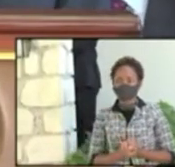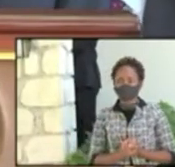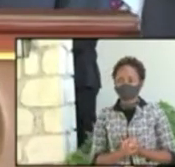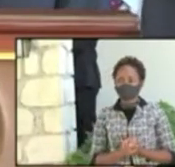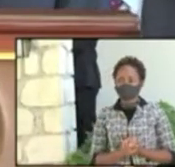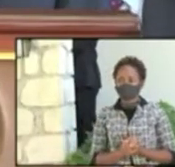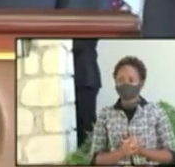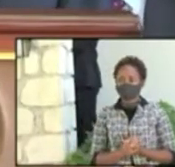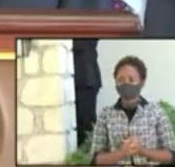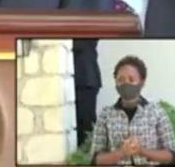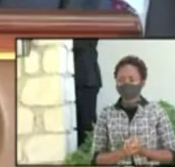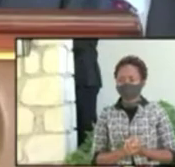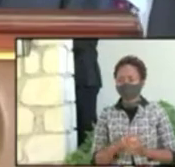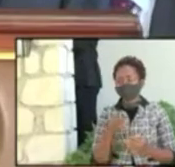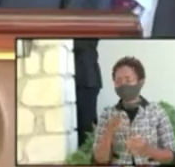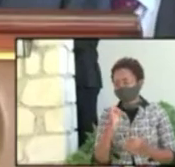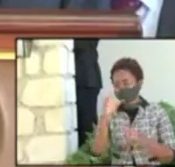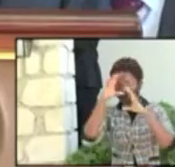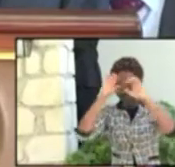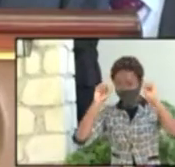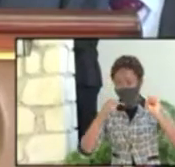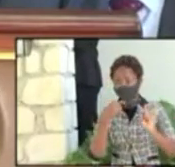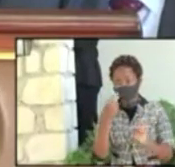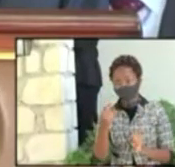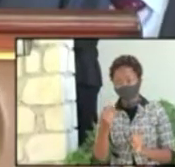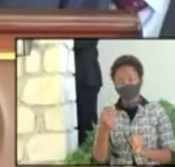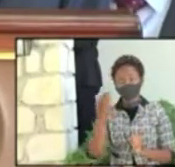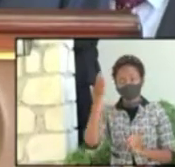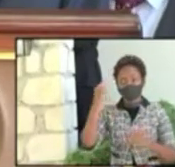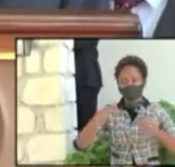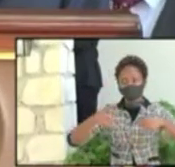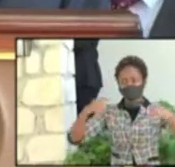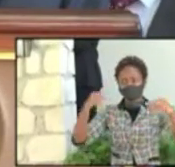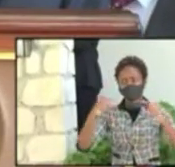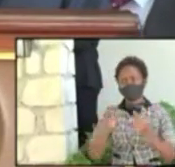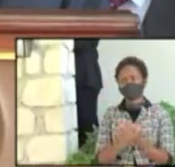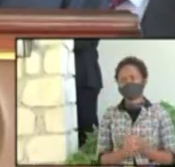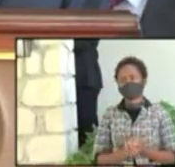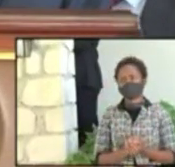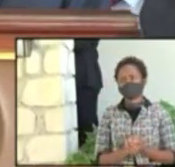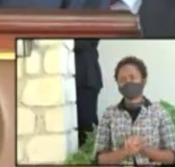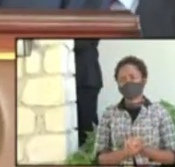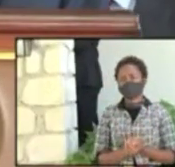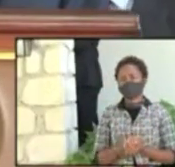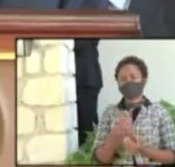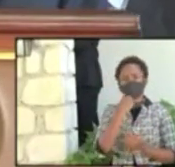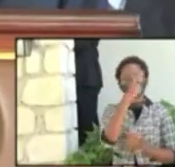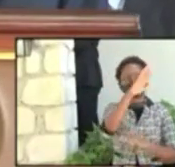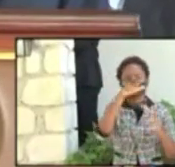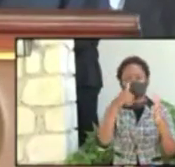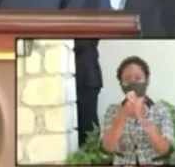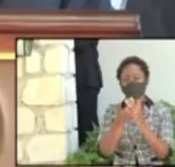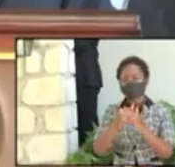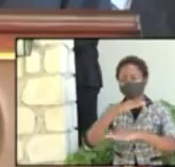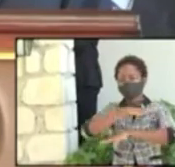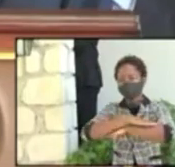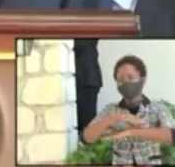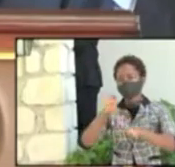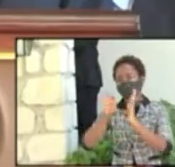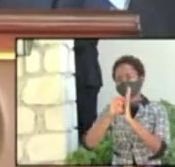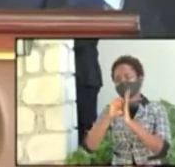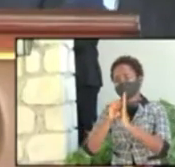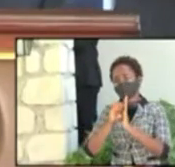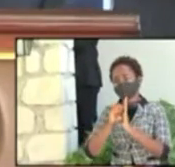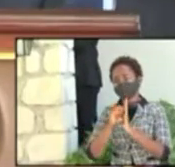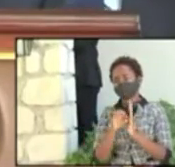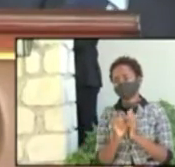n'a Jean que président est dit, l'État a fait lancement, n'a pas averti tout officier d'état civil et